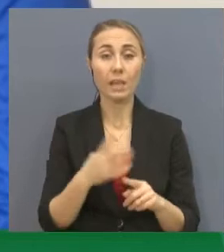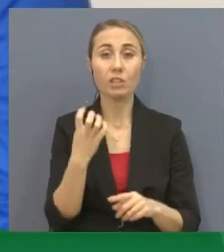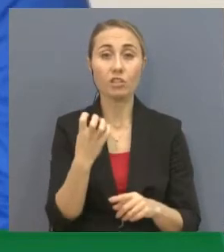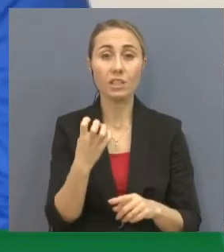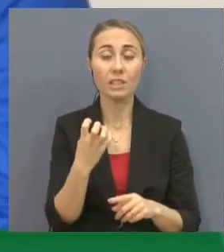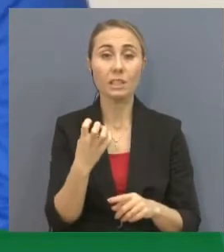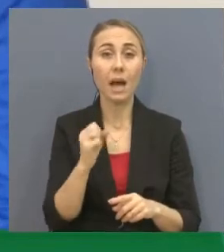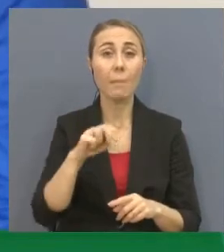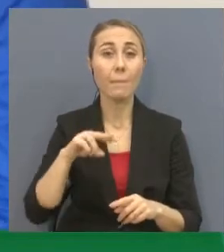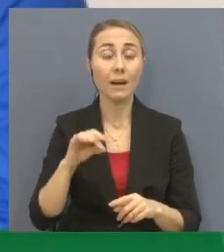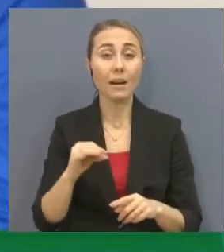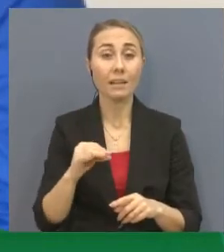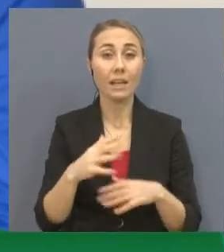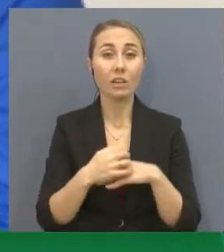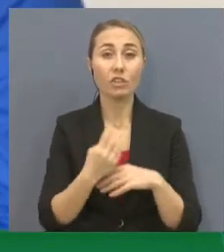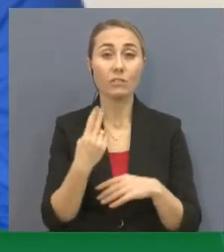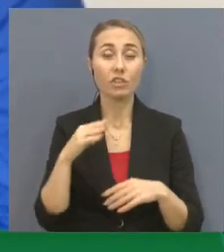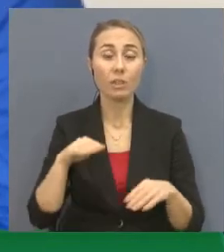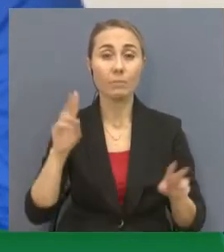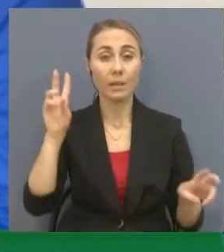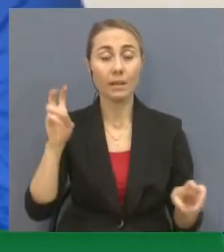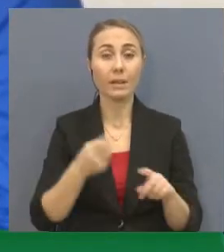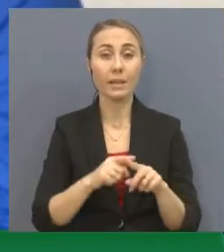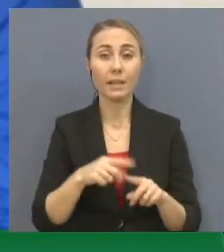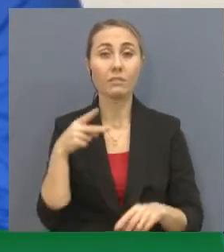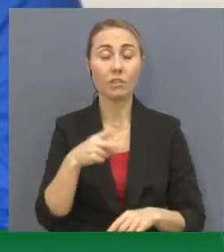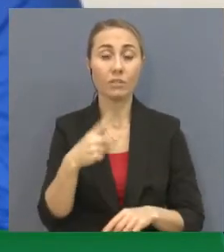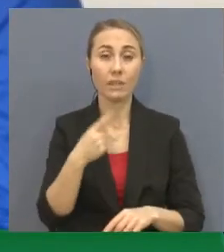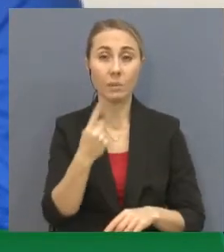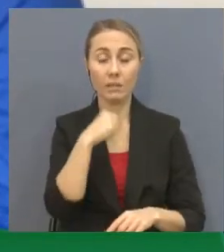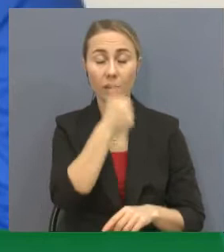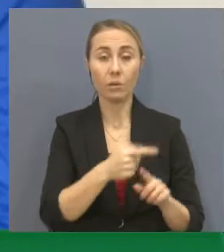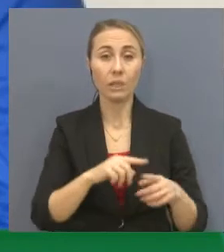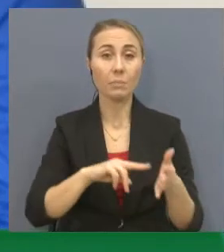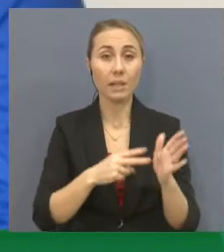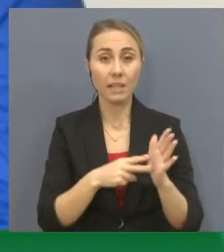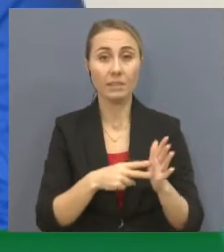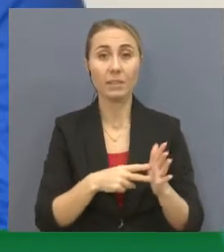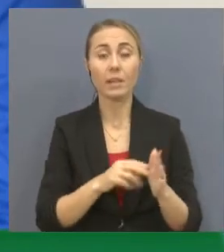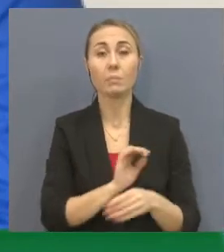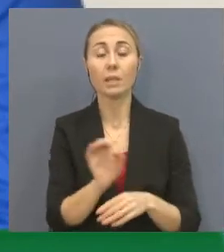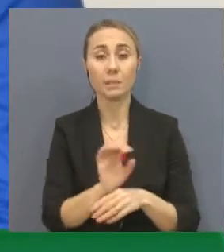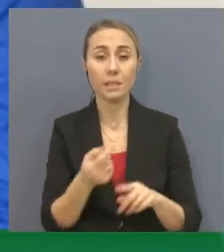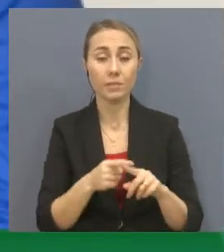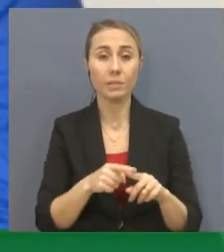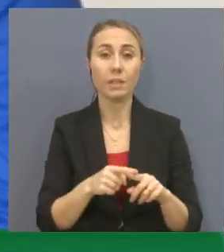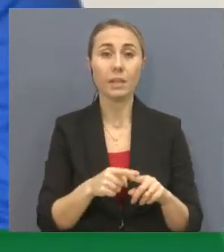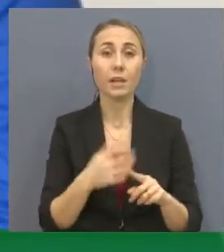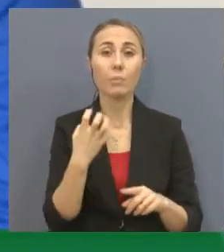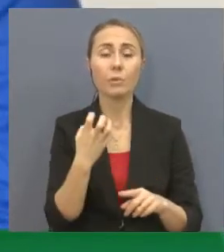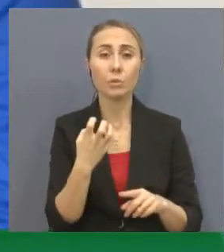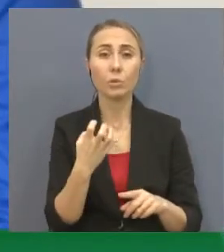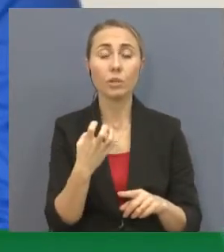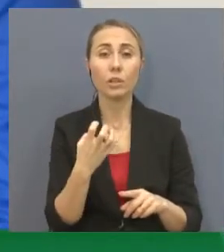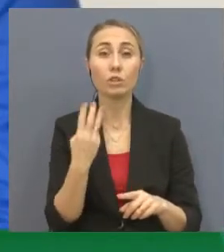аппаратов как читов 4п на 2021 год запланировано производства на это чисто изделий